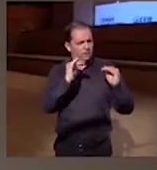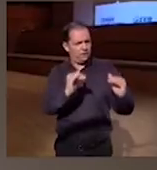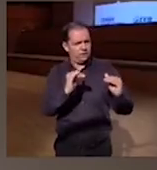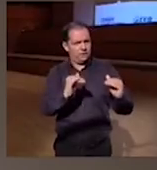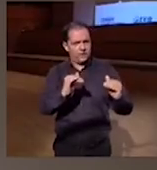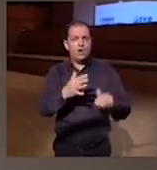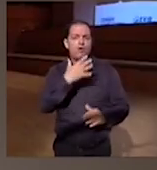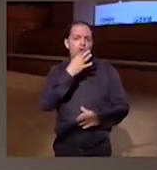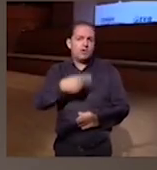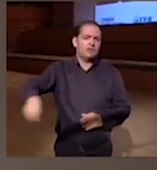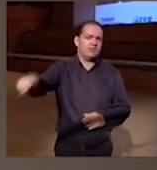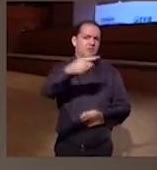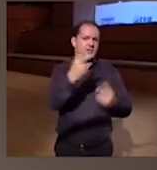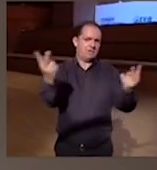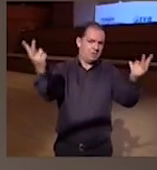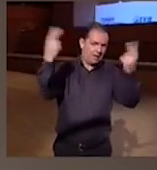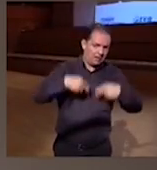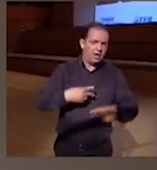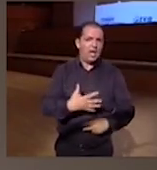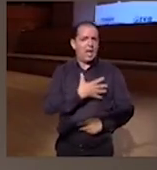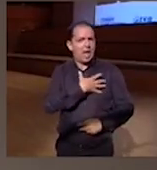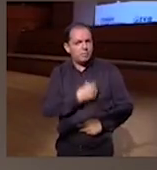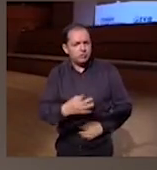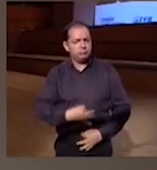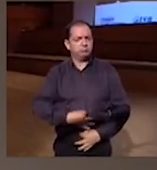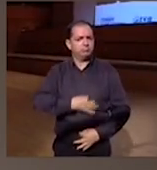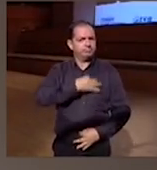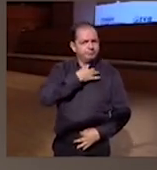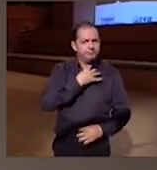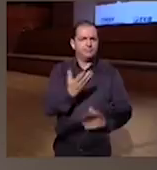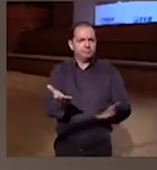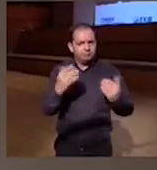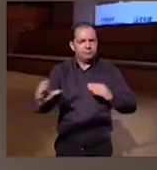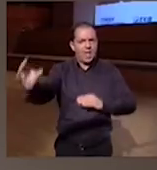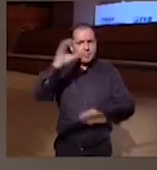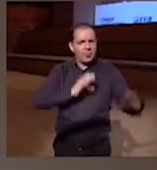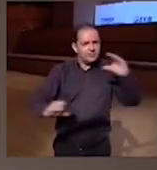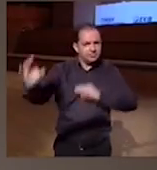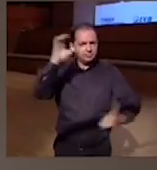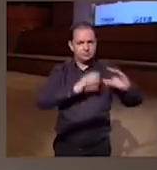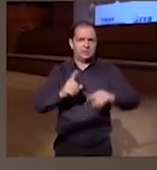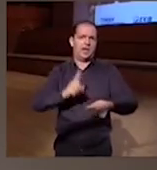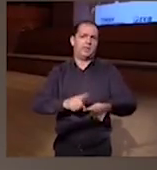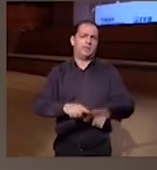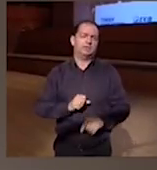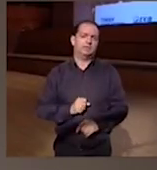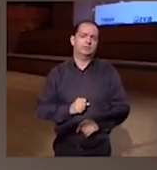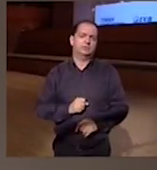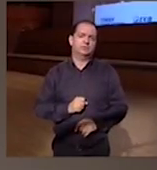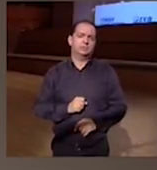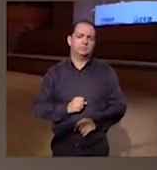την εμπιστοσύνη και την αξιοπιστία τόσο έναντι των εταίρων όσο και έναντι των αγόρων. Θα